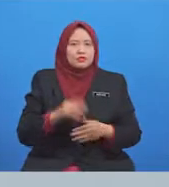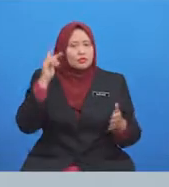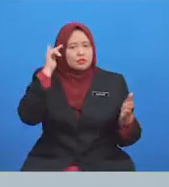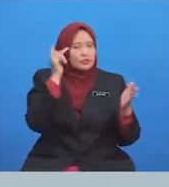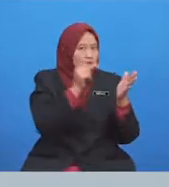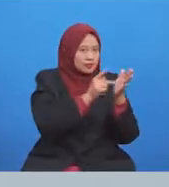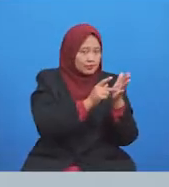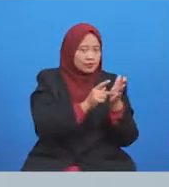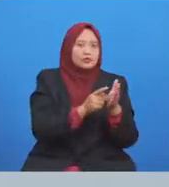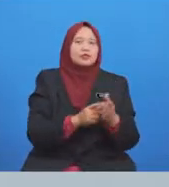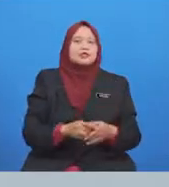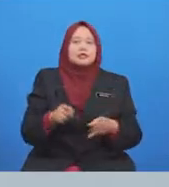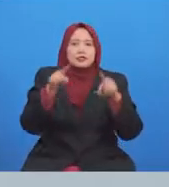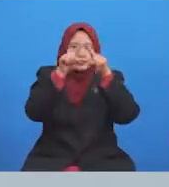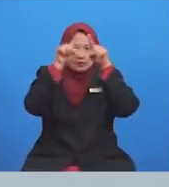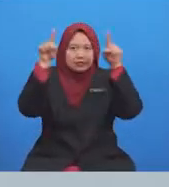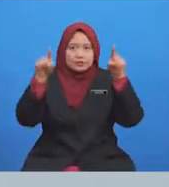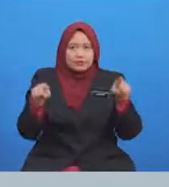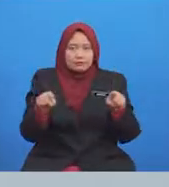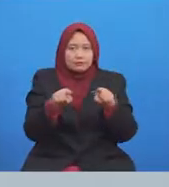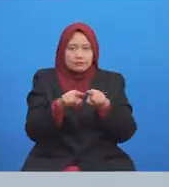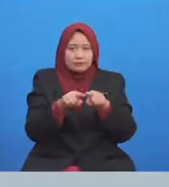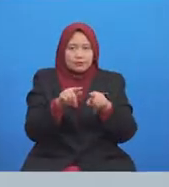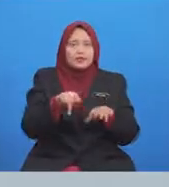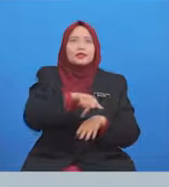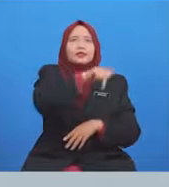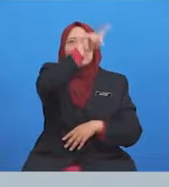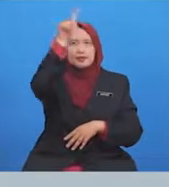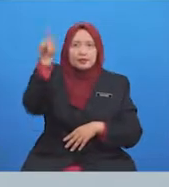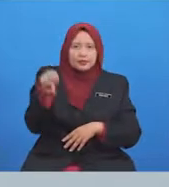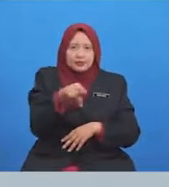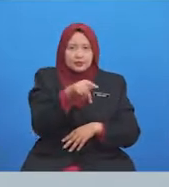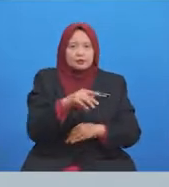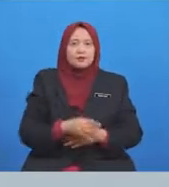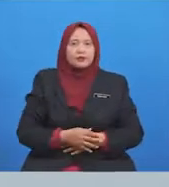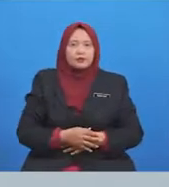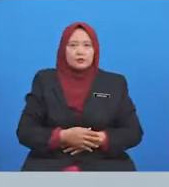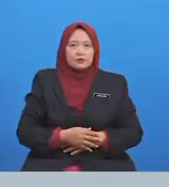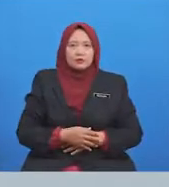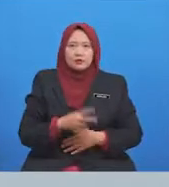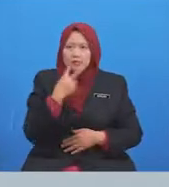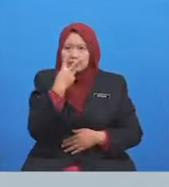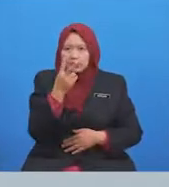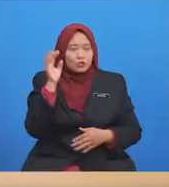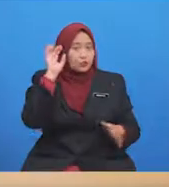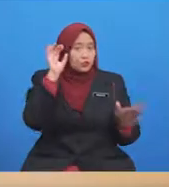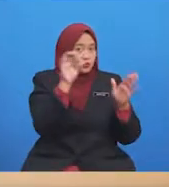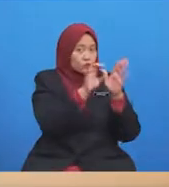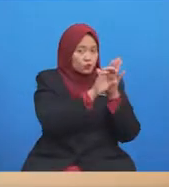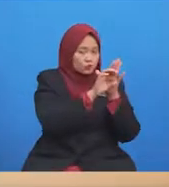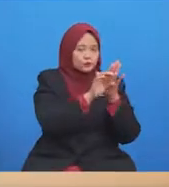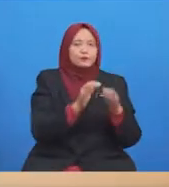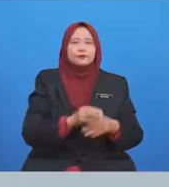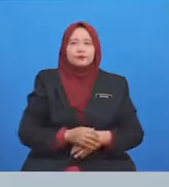kitaran. Sila perhatikan contoh-contoh yang cikgu akan paparkan.